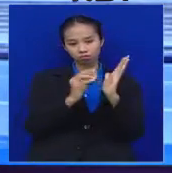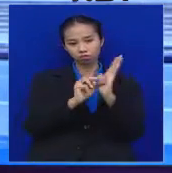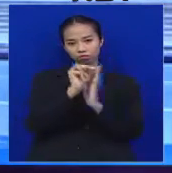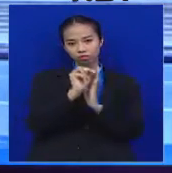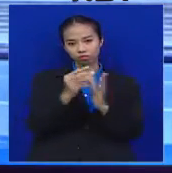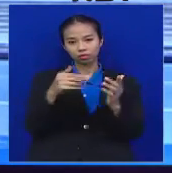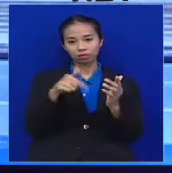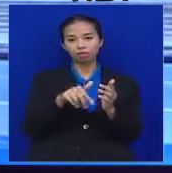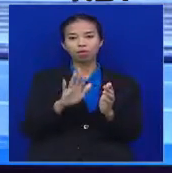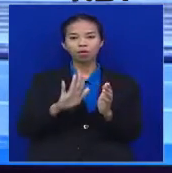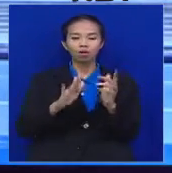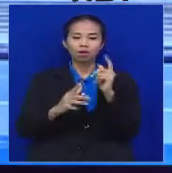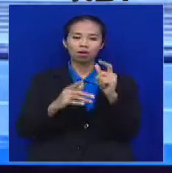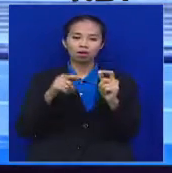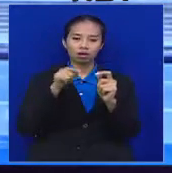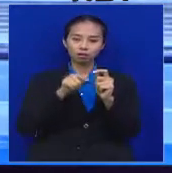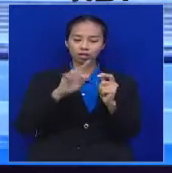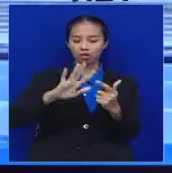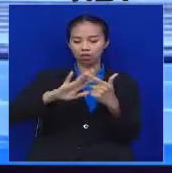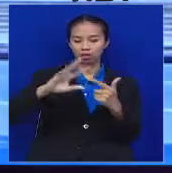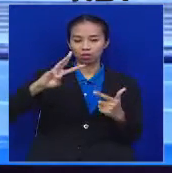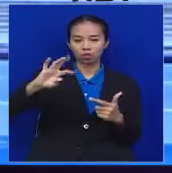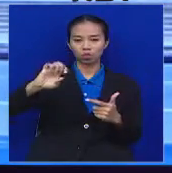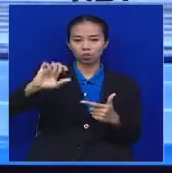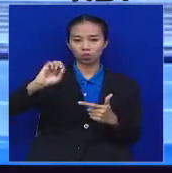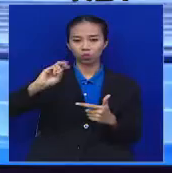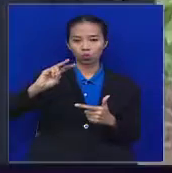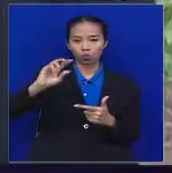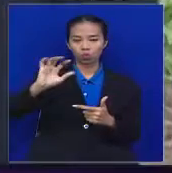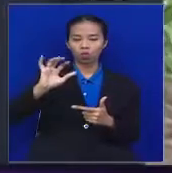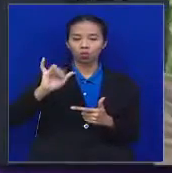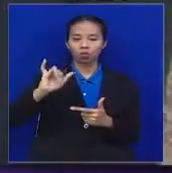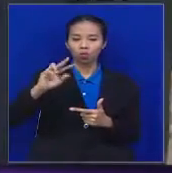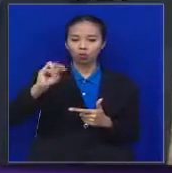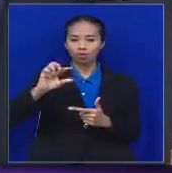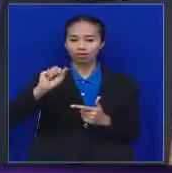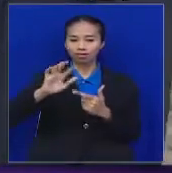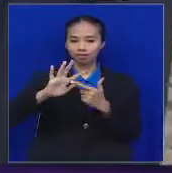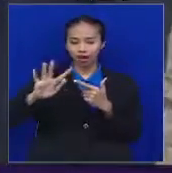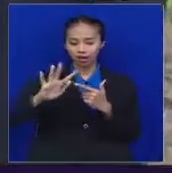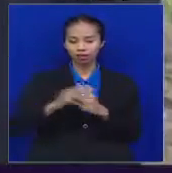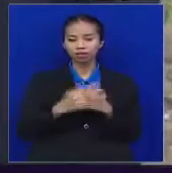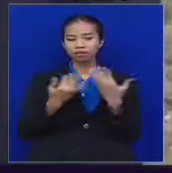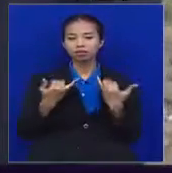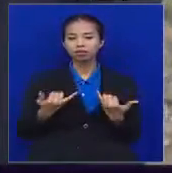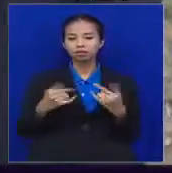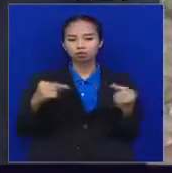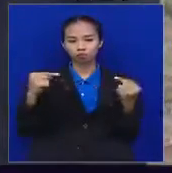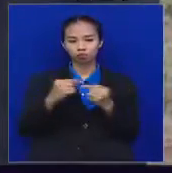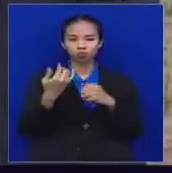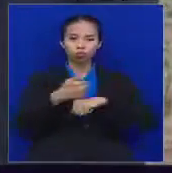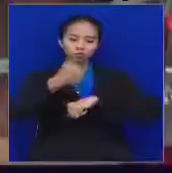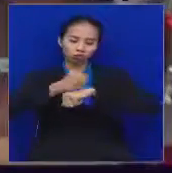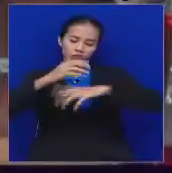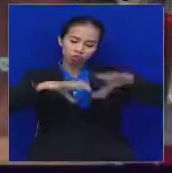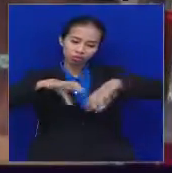อยตำบลยาบหัวนาอำเภอเวียงสาจังหวัดน่านค่ะนายนิทัศน์เวชวินิจผู้อำนวยการสำนักจัดการทรั